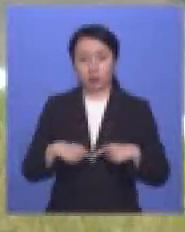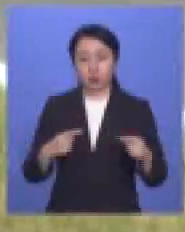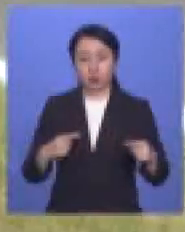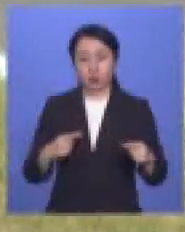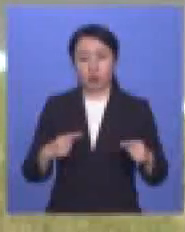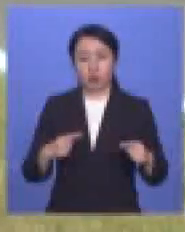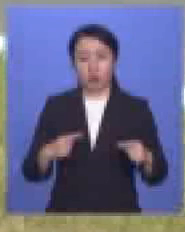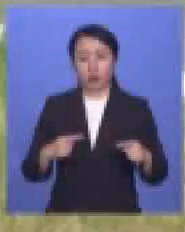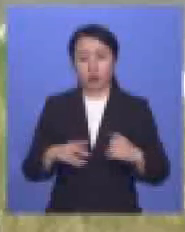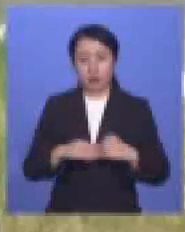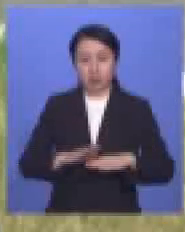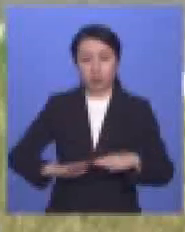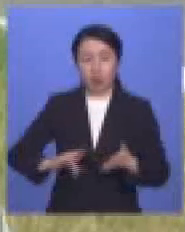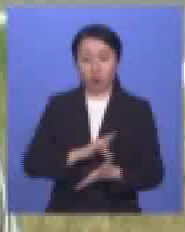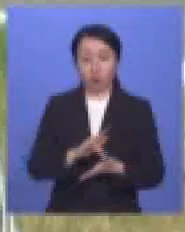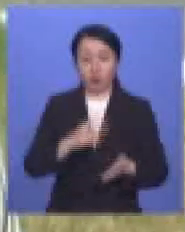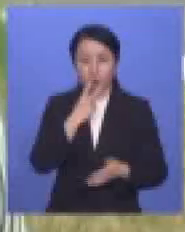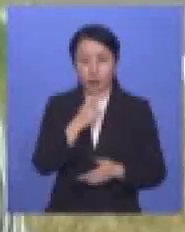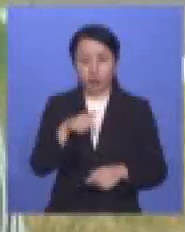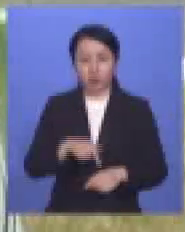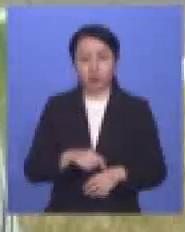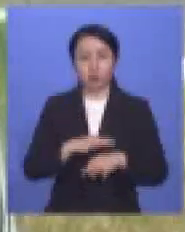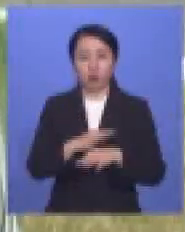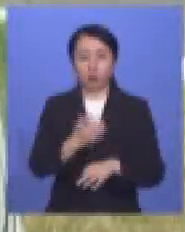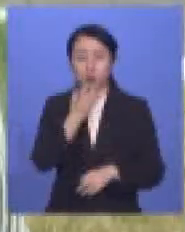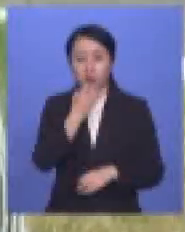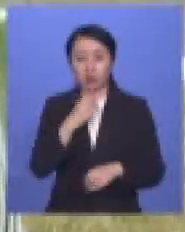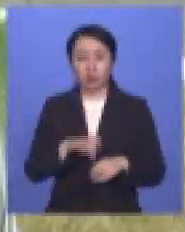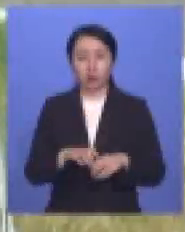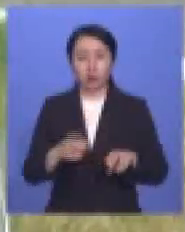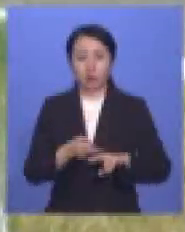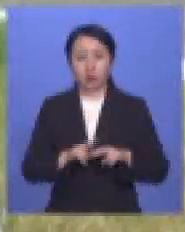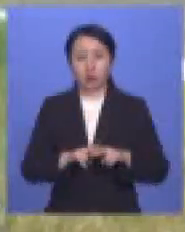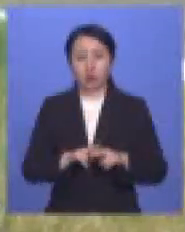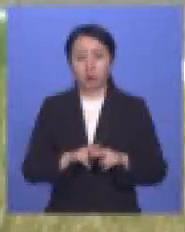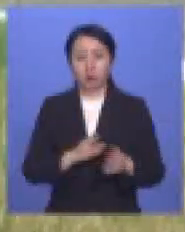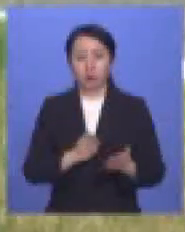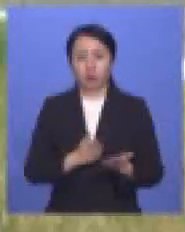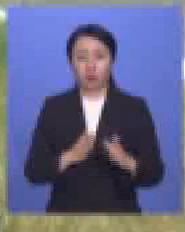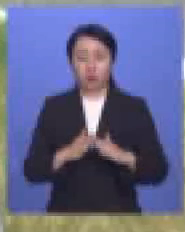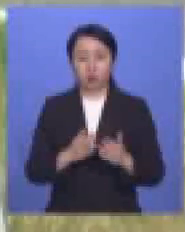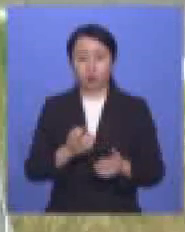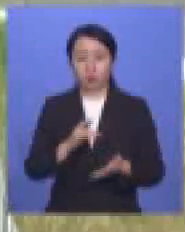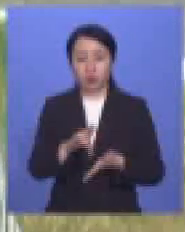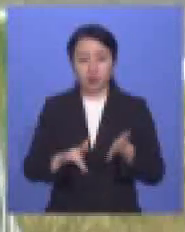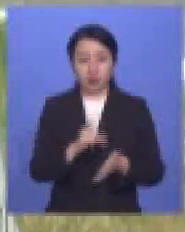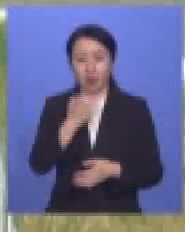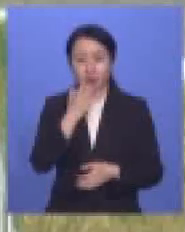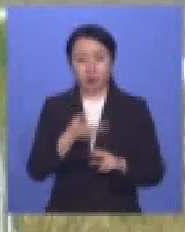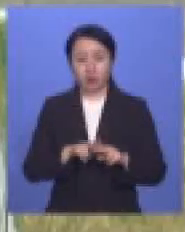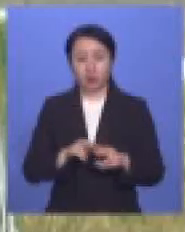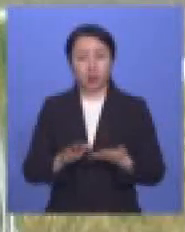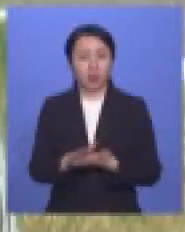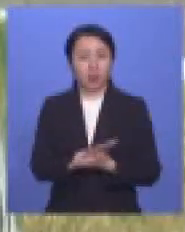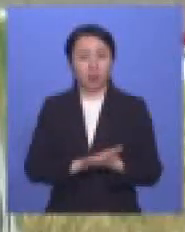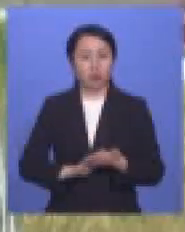земля города. Как вы видите, здесь проходит теплотрасса, которая заходит в дом, центральное отопление. Поэтому